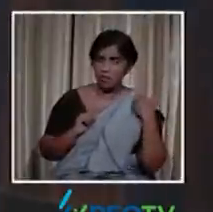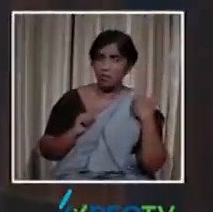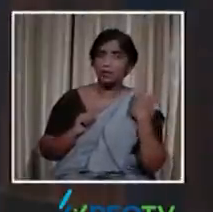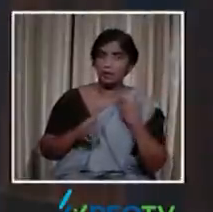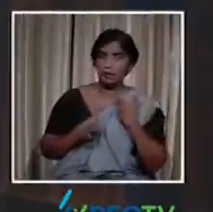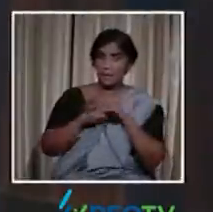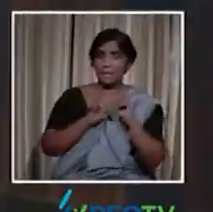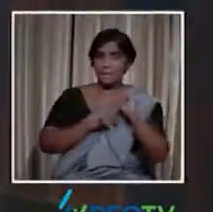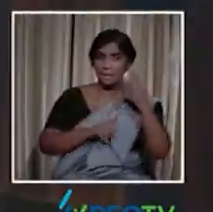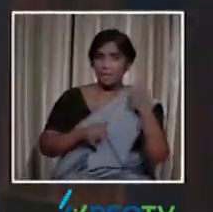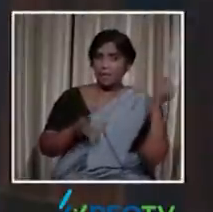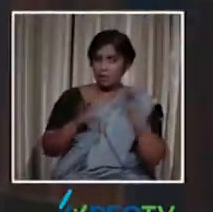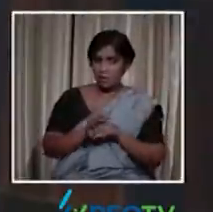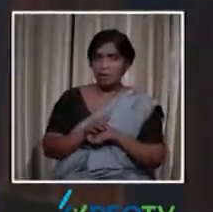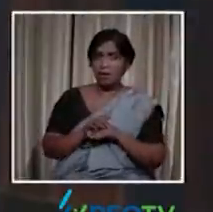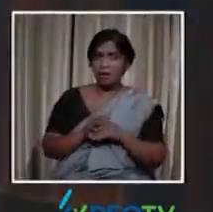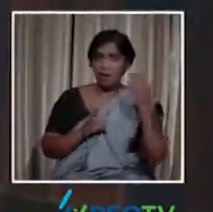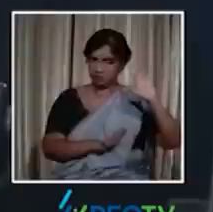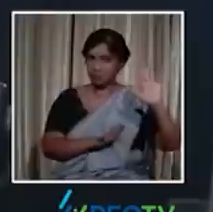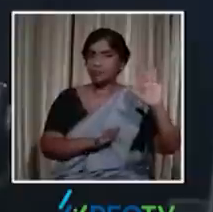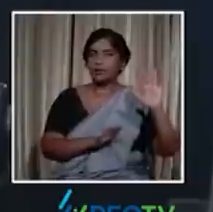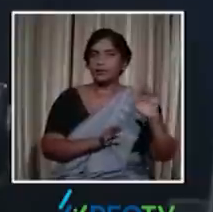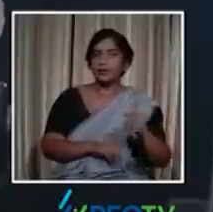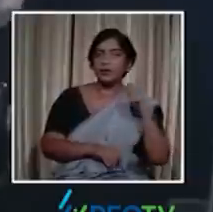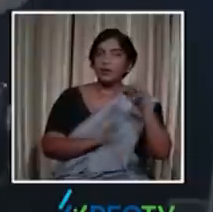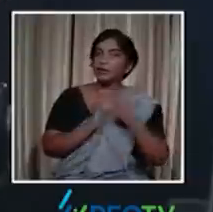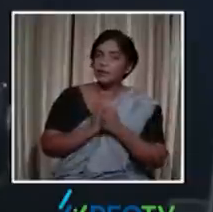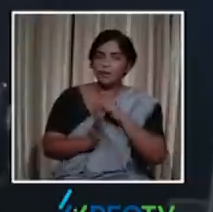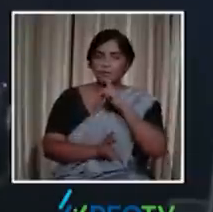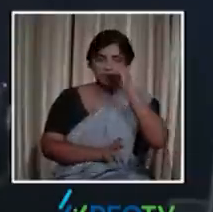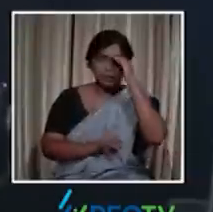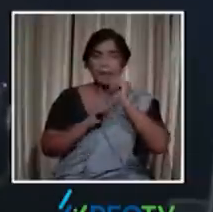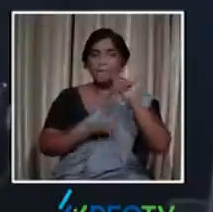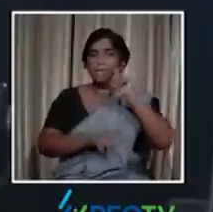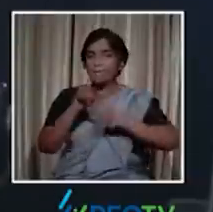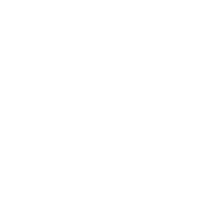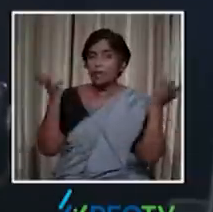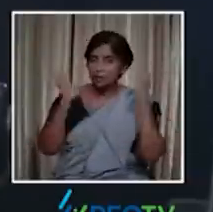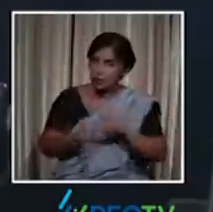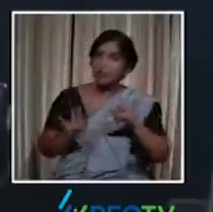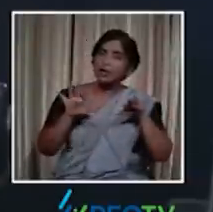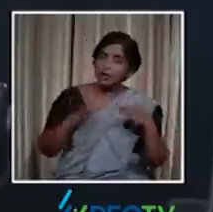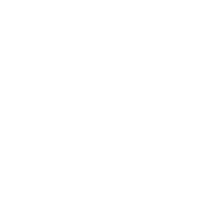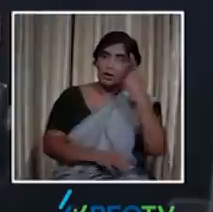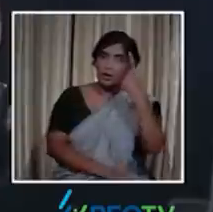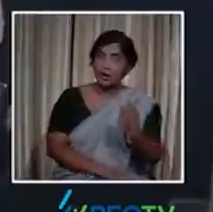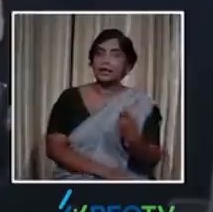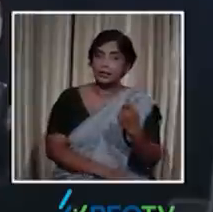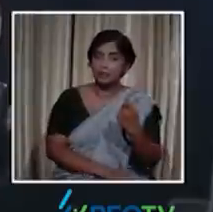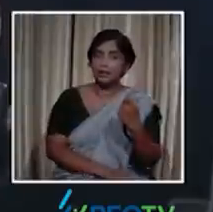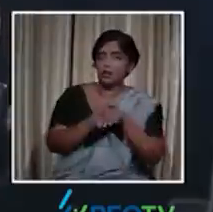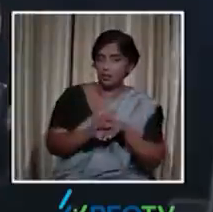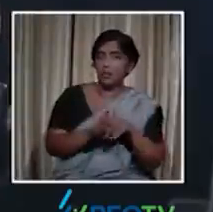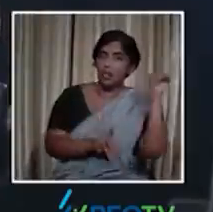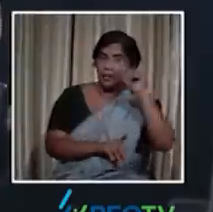මගේ අම්මා මේ පාර්ලිමේන්තුවට ආවා. අම්මත් මේ පාර්ලිමේන්තුවේ බත් එක්ක ආවේ නැහැ. දරු කතානායකතුමනේ පාර්ලිමේන්තුව රැස්ුණත් නැතත් 1000 ගාණක් පාර්ලිමේන්තුවේ